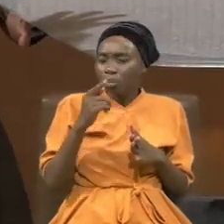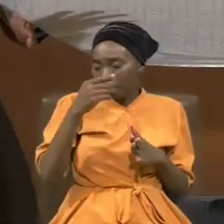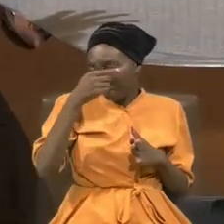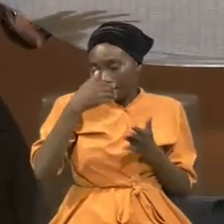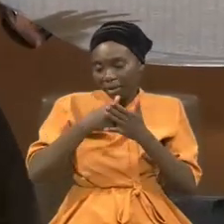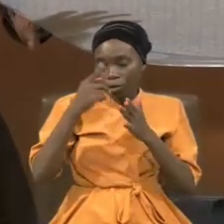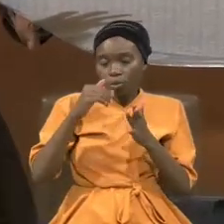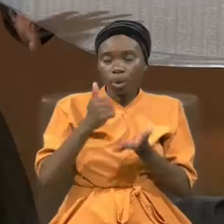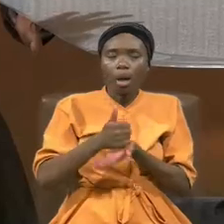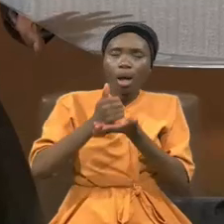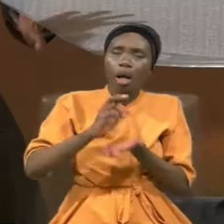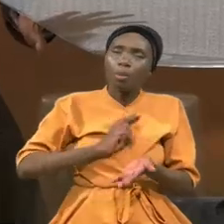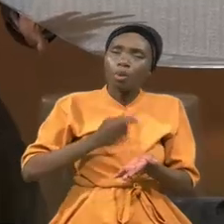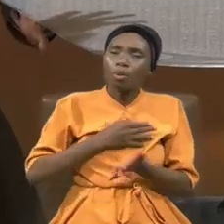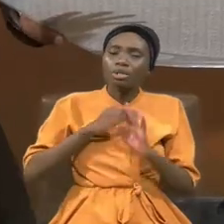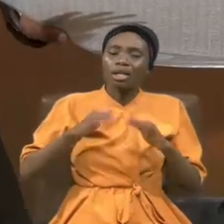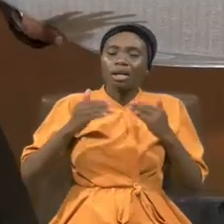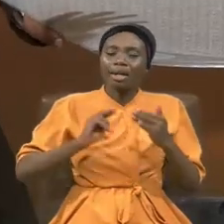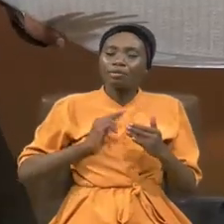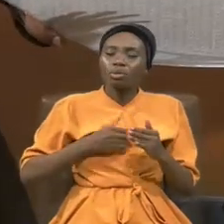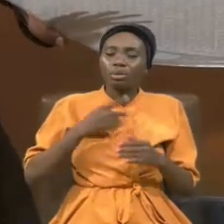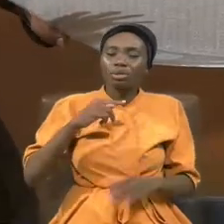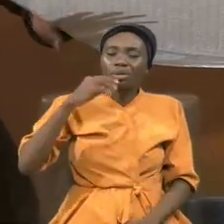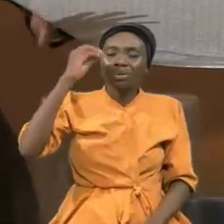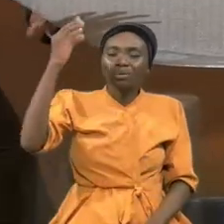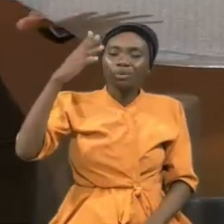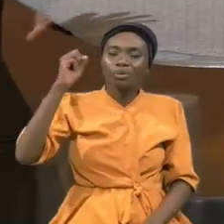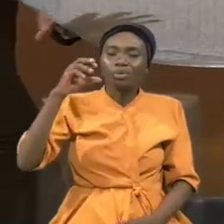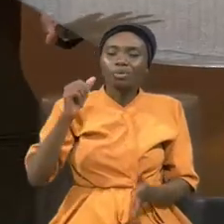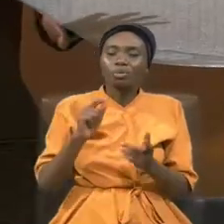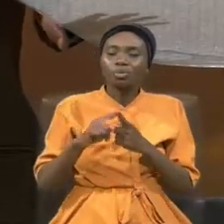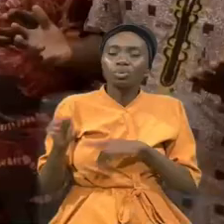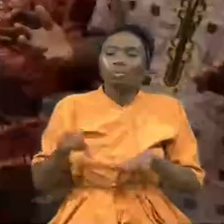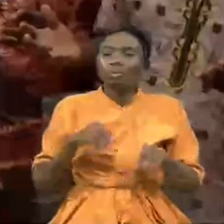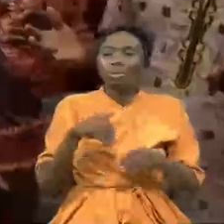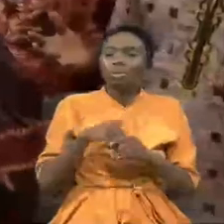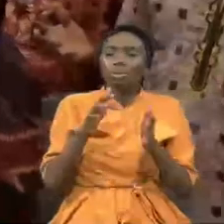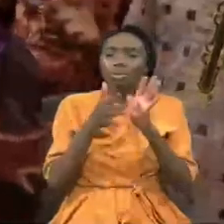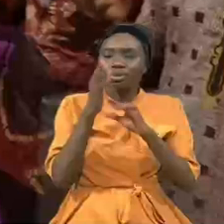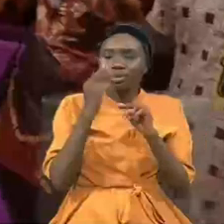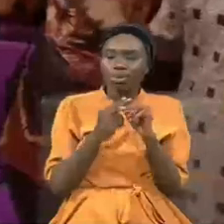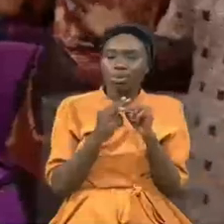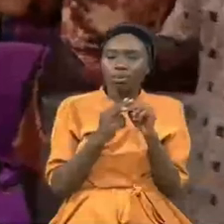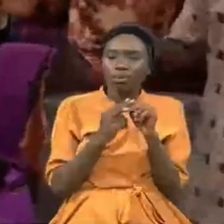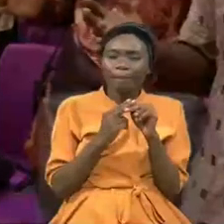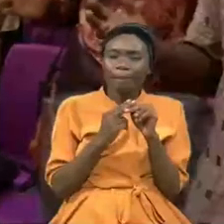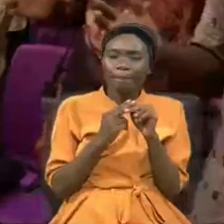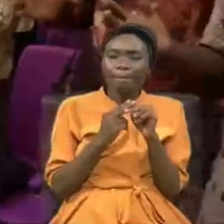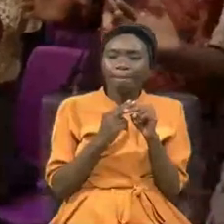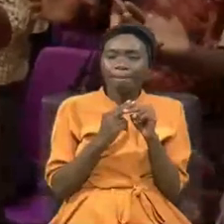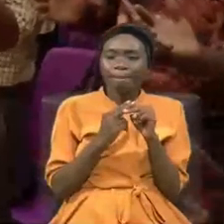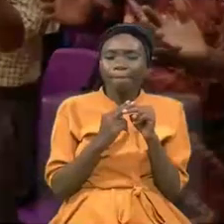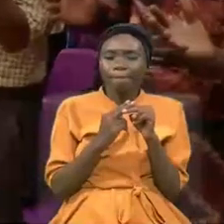Nous nous consacrons à toi. Aide-nous. Donne la grâce pour obéir à toi au nom de Jésus-Christ.